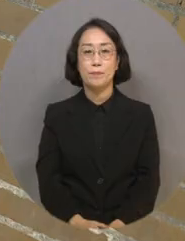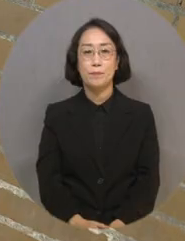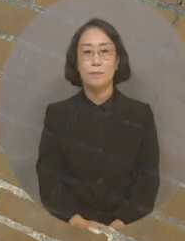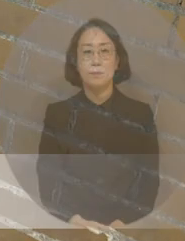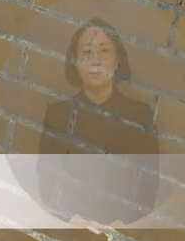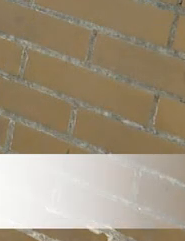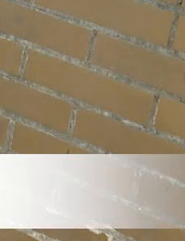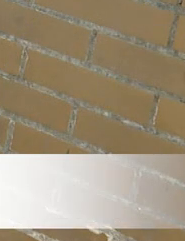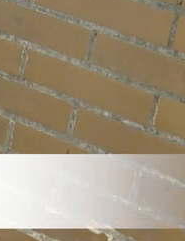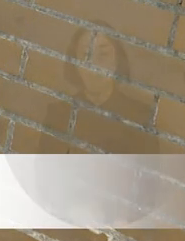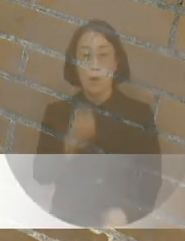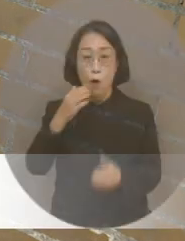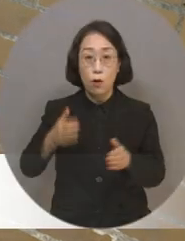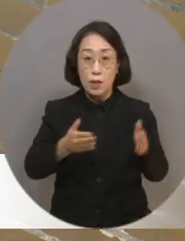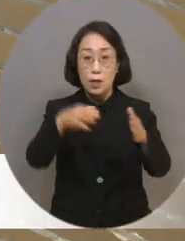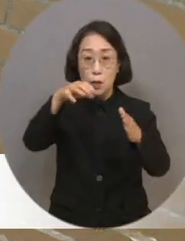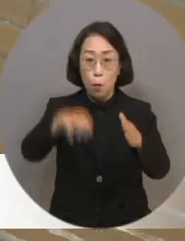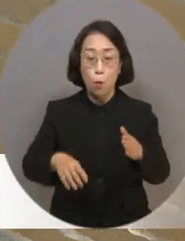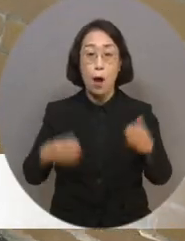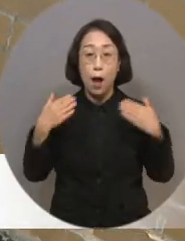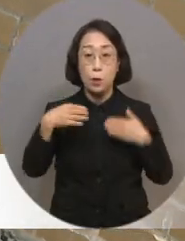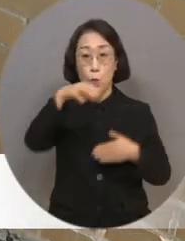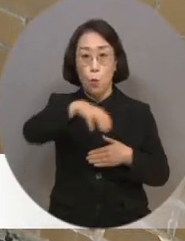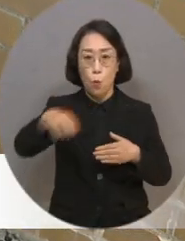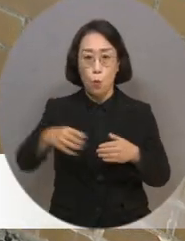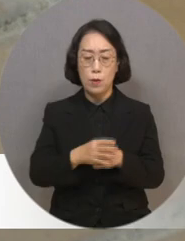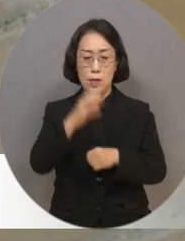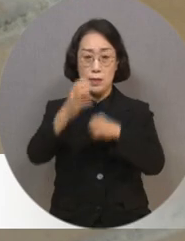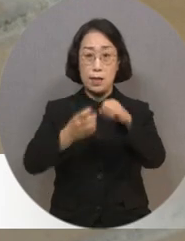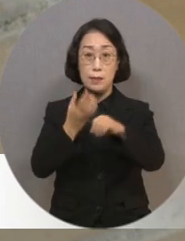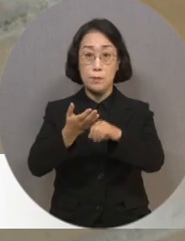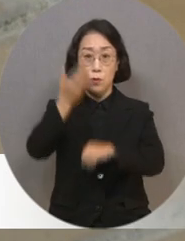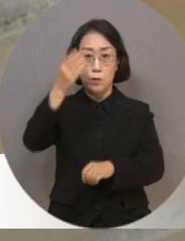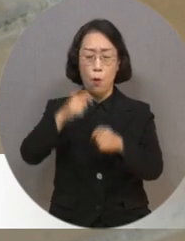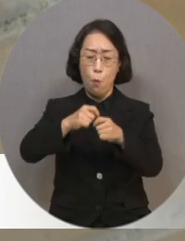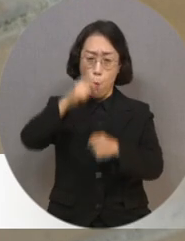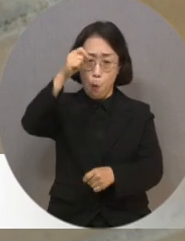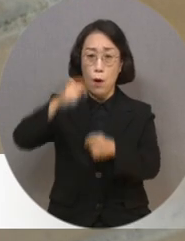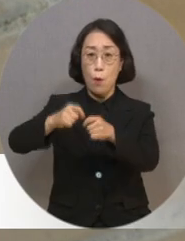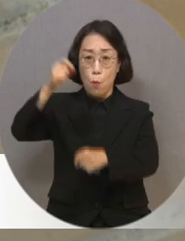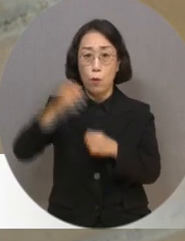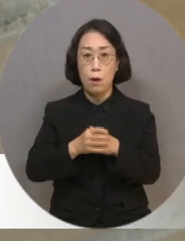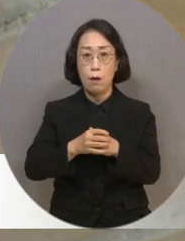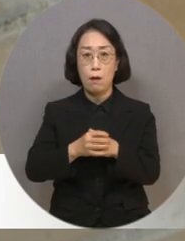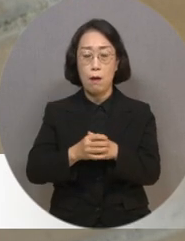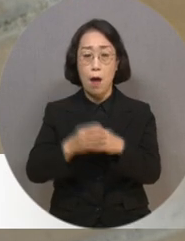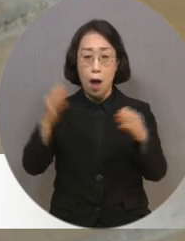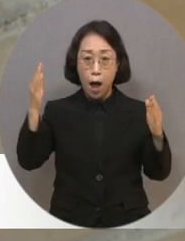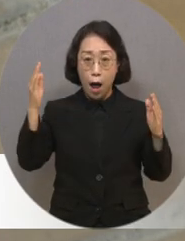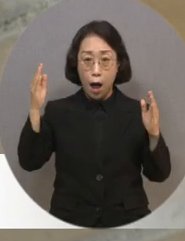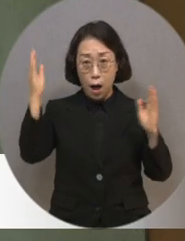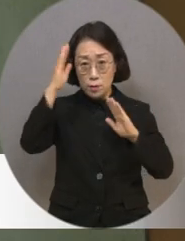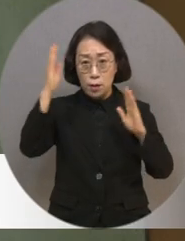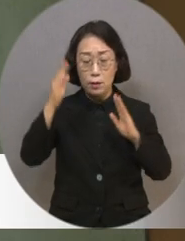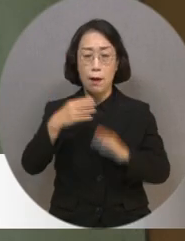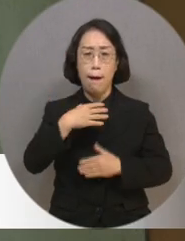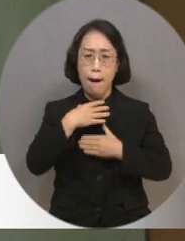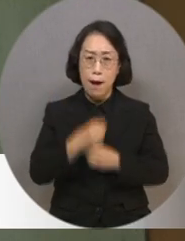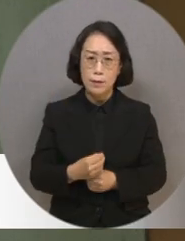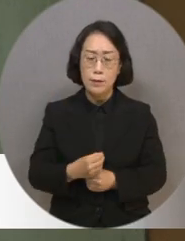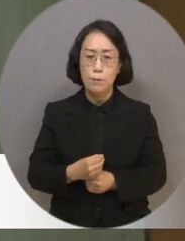기자입니다 경기 지역의 학교 건물이 평균 40년이 넘으면서 시설 곳곳에서 학생들의 안전 문제가